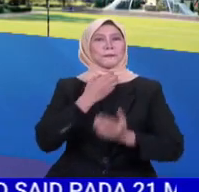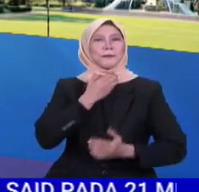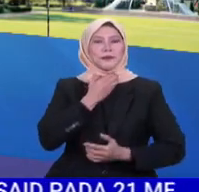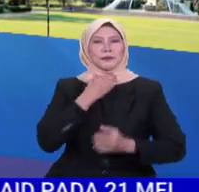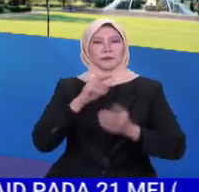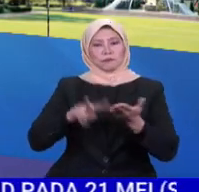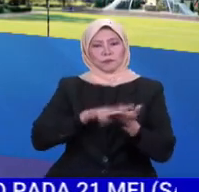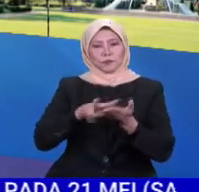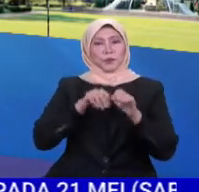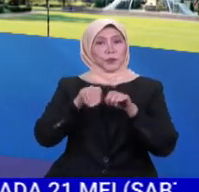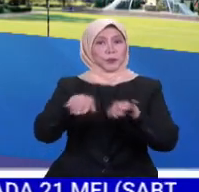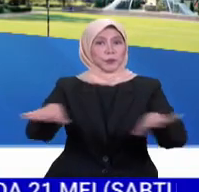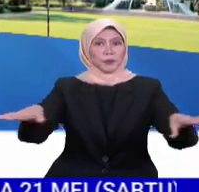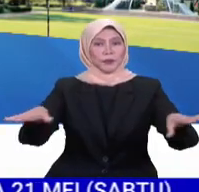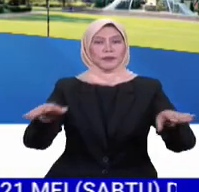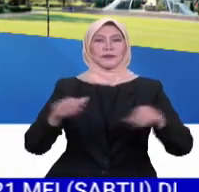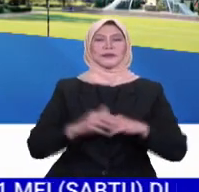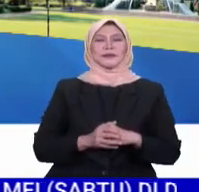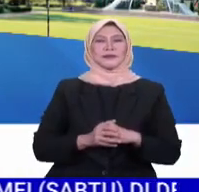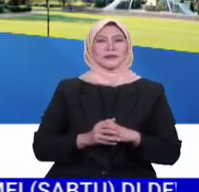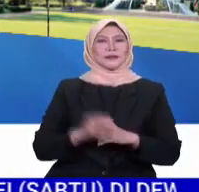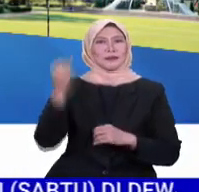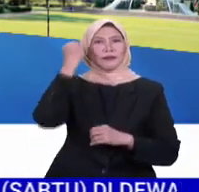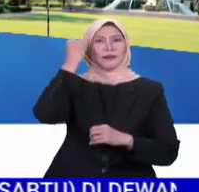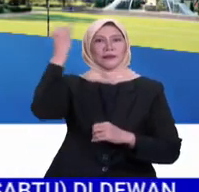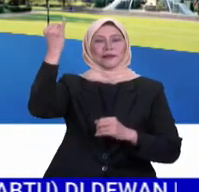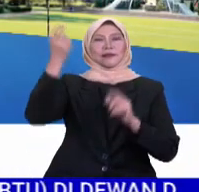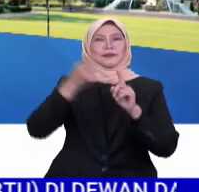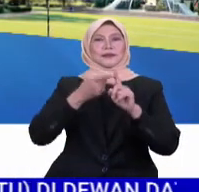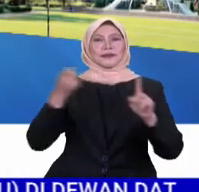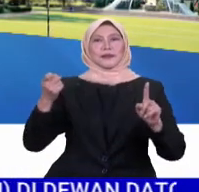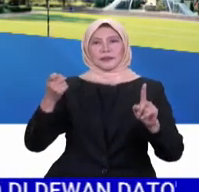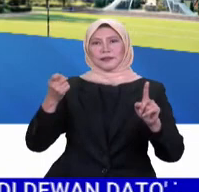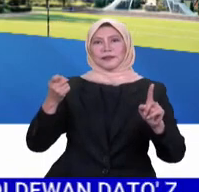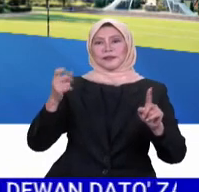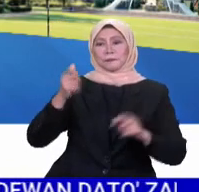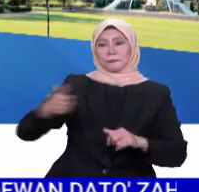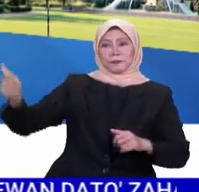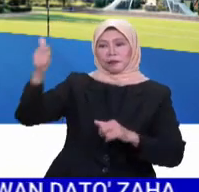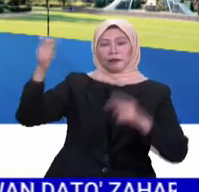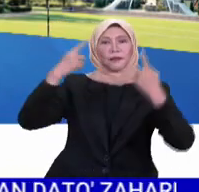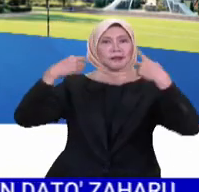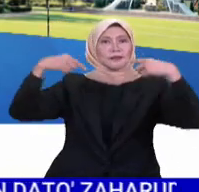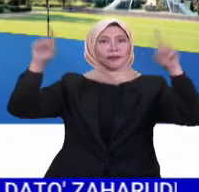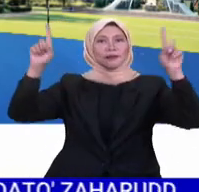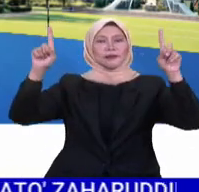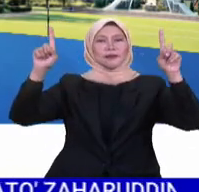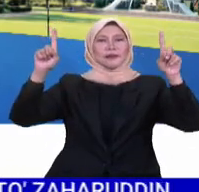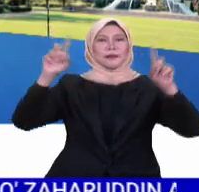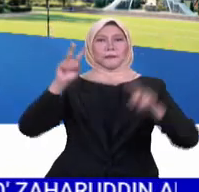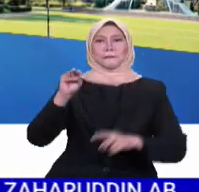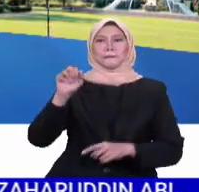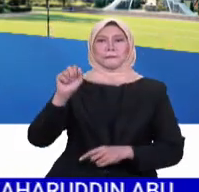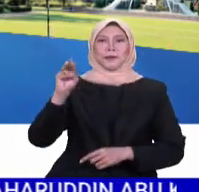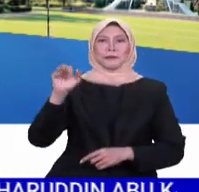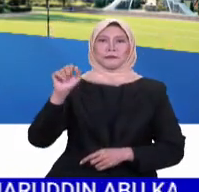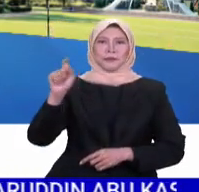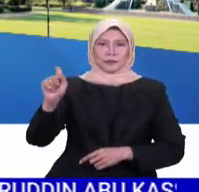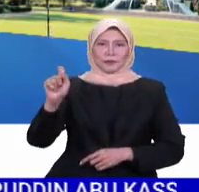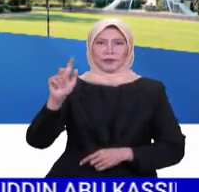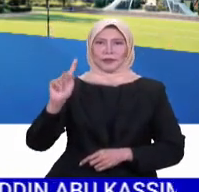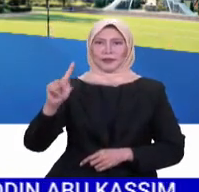Vera yang tular baru Ini diinspirasikan dari pada beberapa karya pengarah terkenal oleh Irham amat called